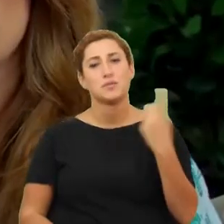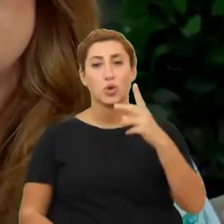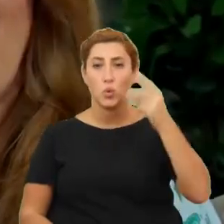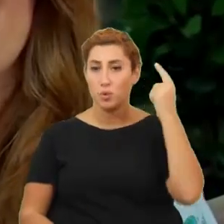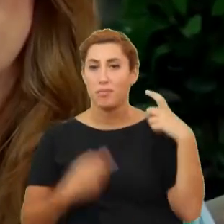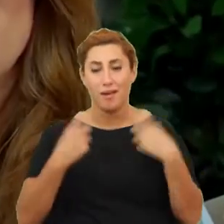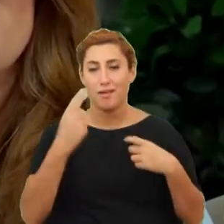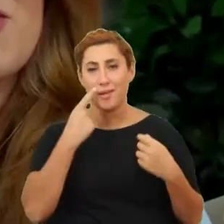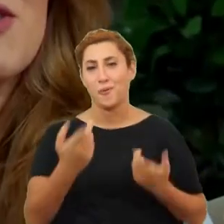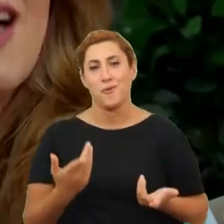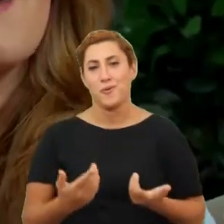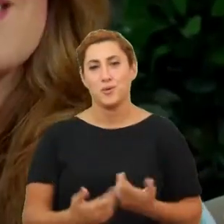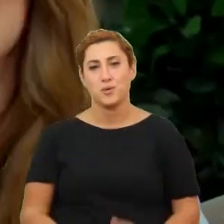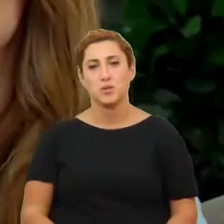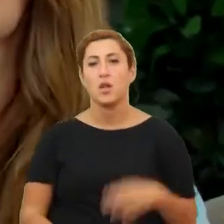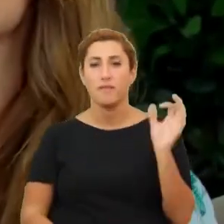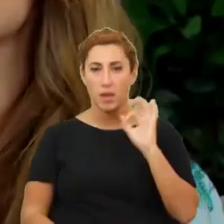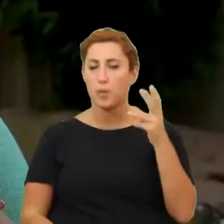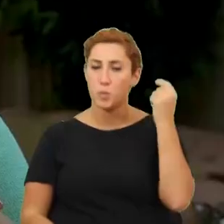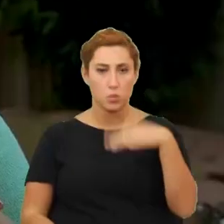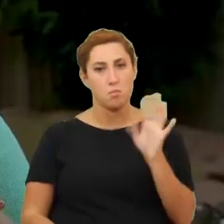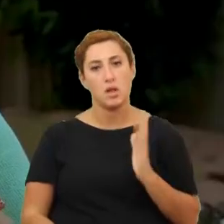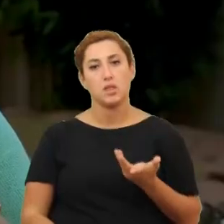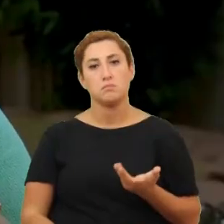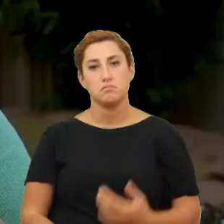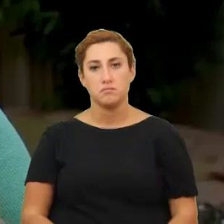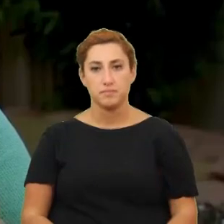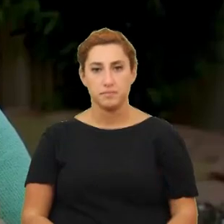şey unuttuğum nerede görülmüş? Tabii ki unutmadım.